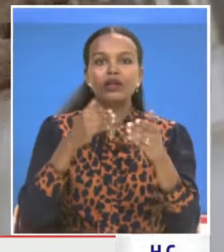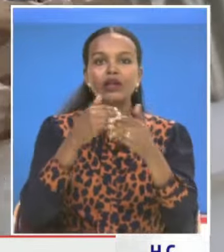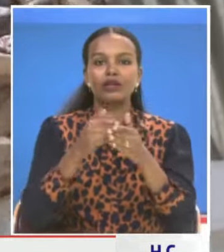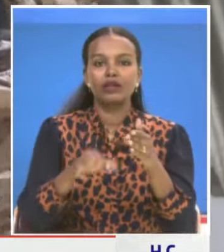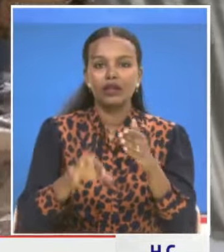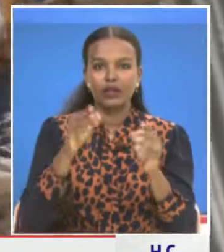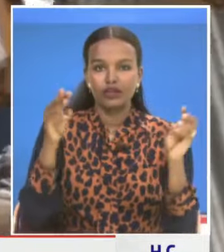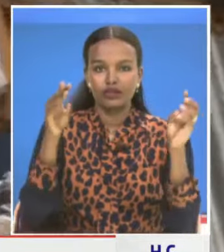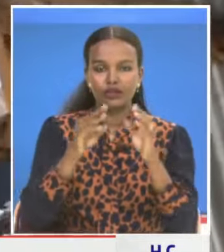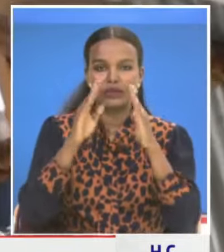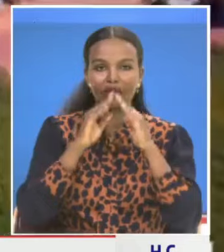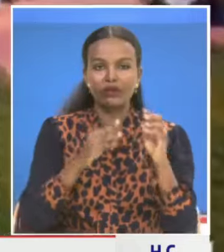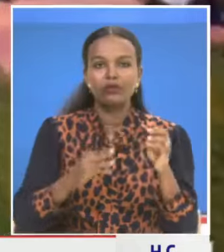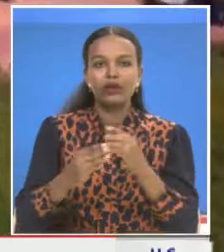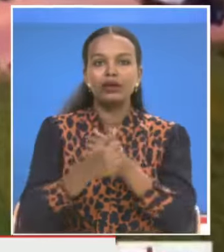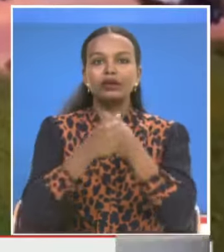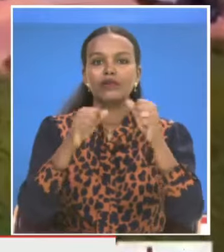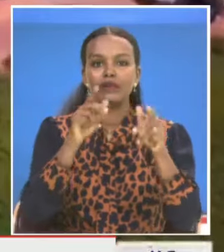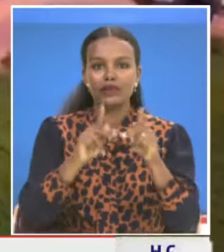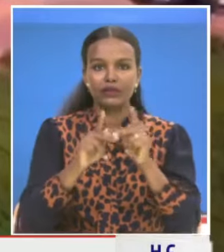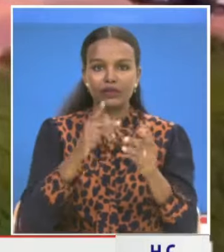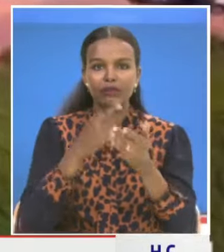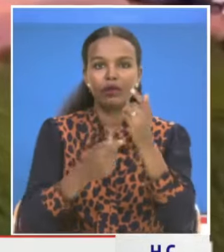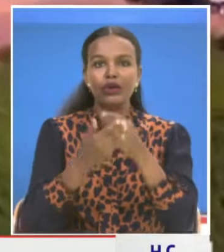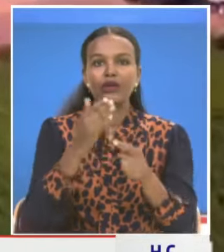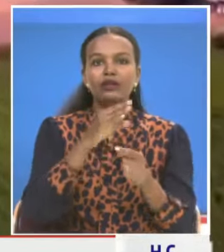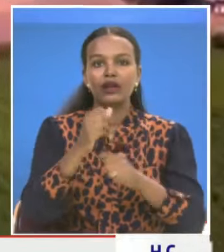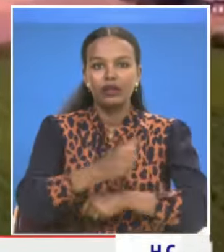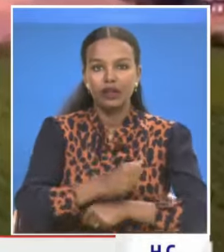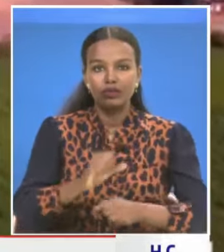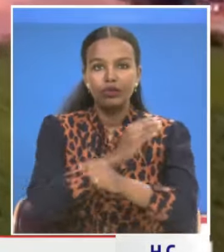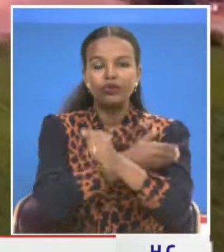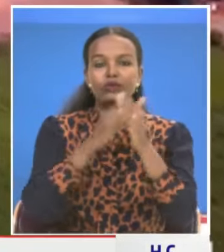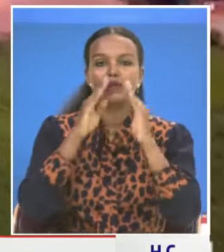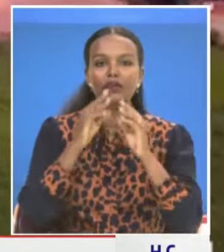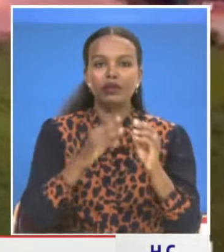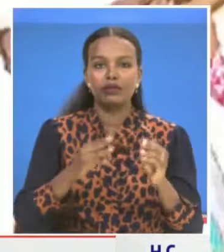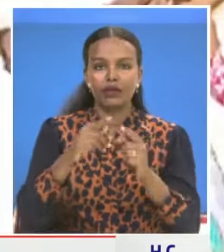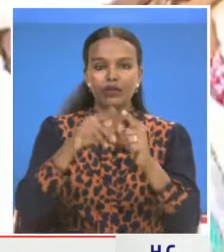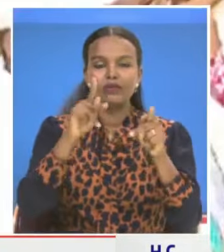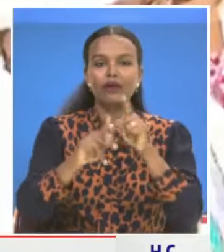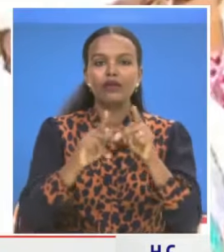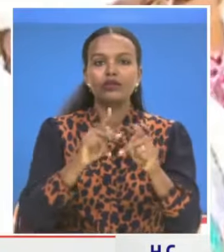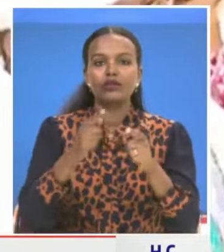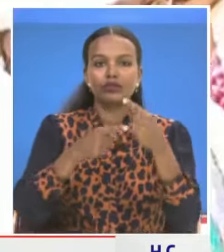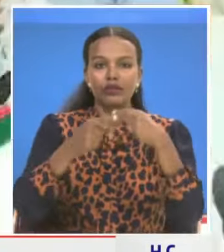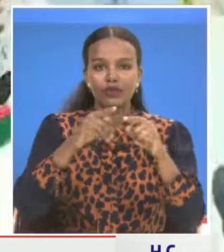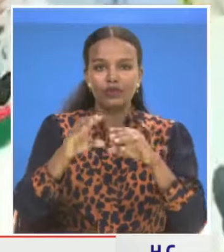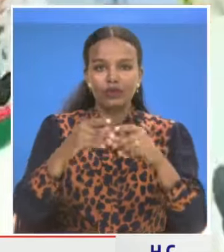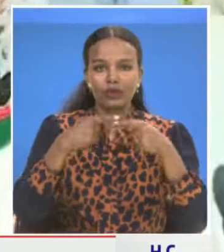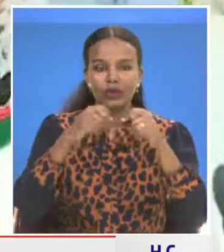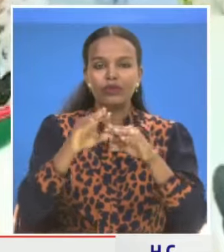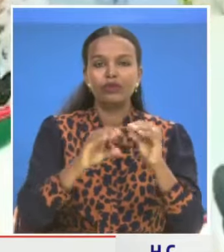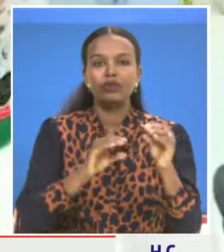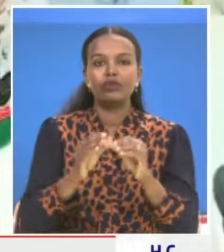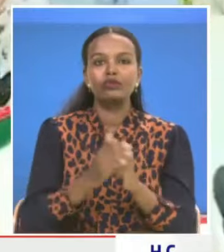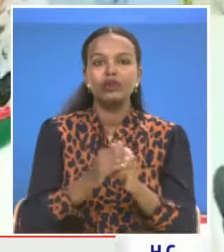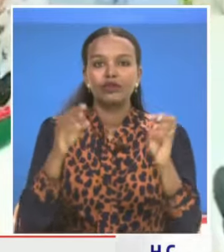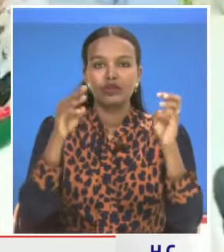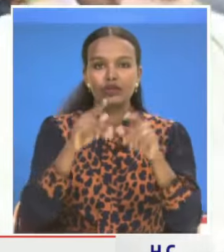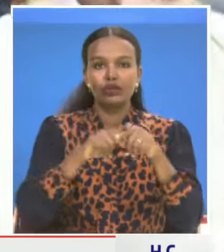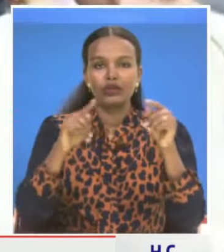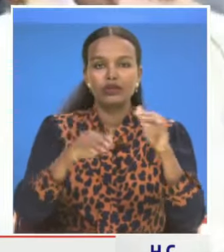ይገኛል። ችግሩን በሰላማዊ መንገድ ለመፍታት ህዝብን የማወያየትና የታጠቁ ኃይሎችን በሰላማዊ መንገድ ወደ ማህበረሰቡ እንዲቀላቀሉ ጥረቶች ቢደረጉም